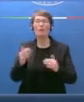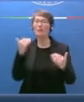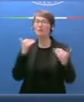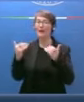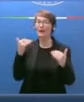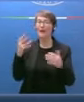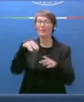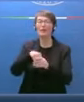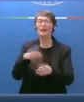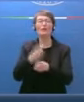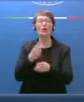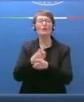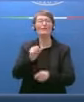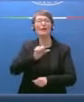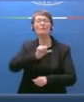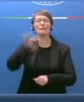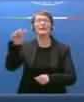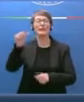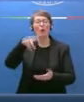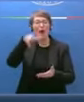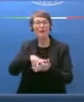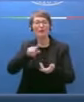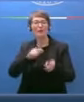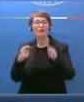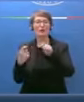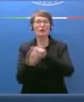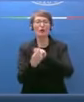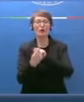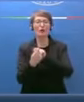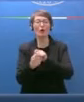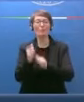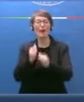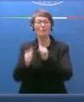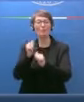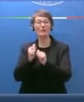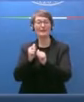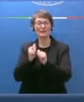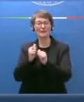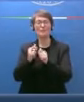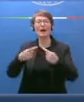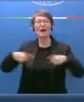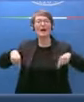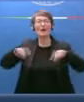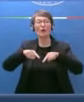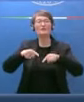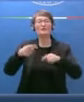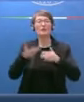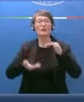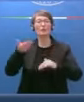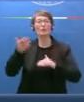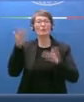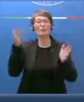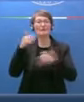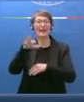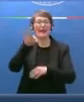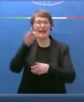della riforma in tempo utile per l'elezione del prossimo consiglio superiore della magistratura e